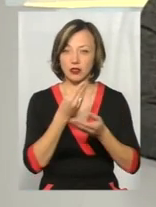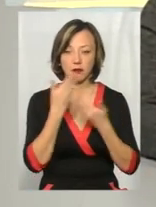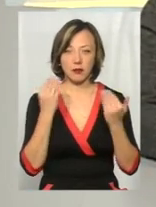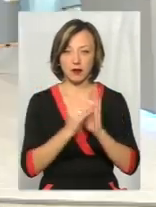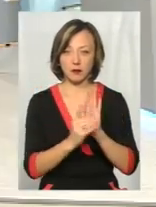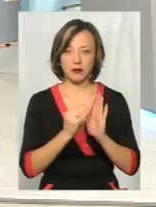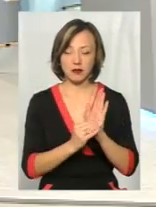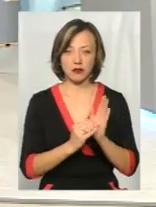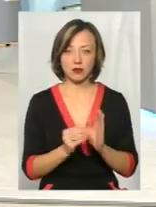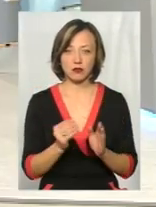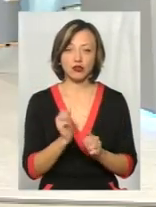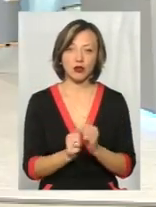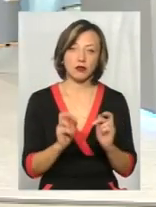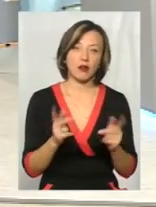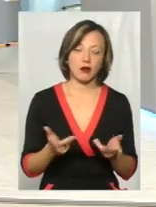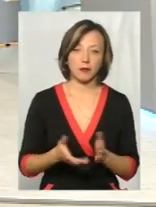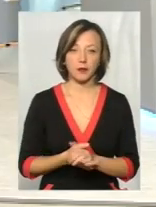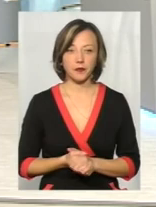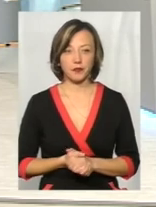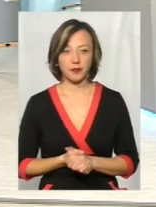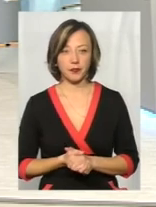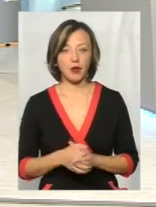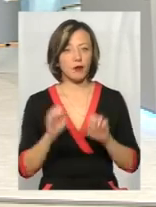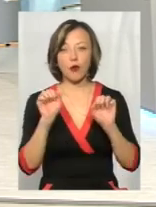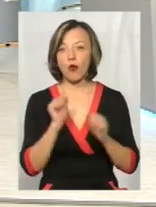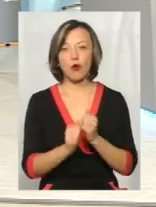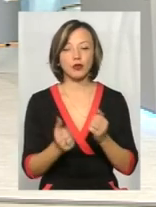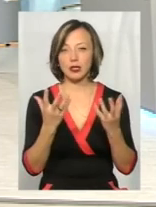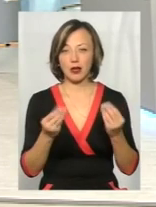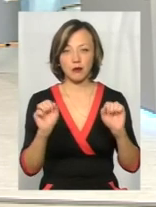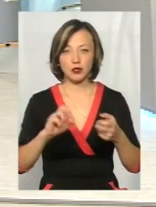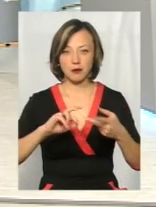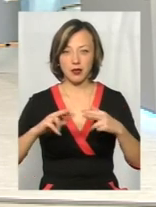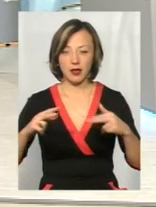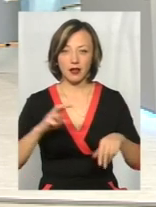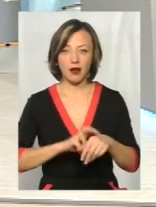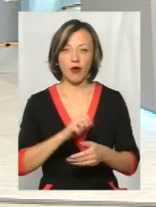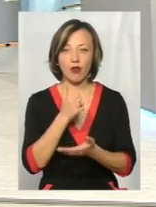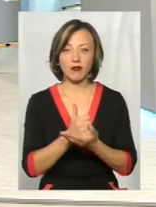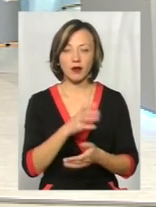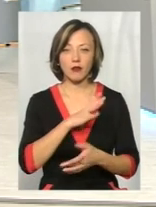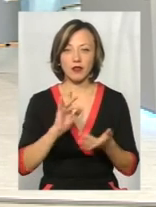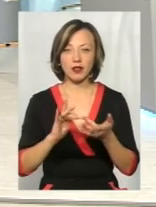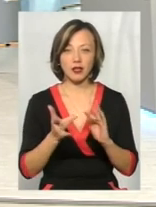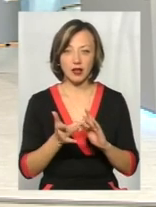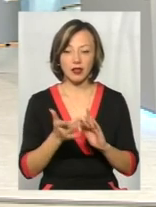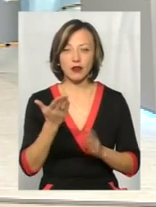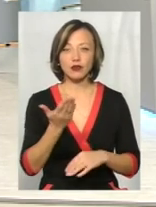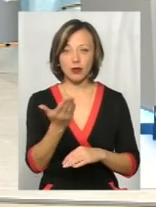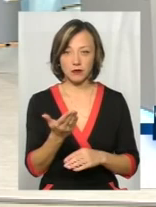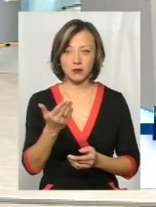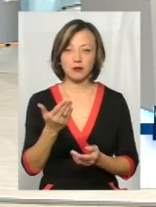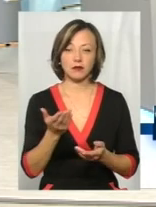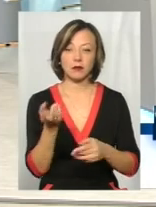Так. Так казали, хоч кожен день можеш лікаря міняти. Головне, щоб у лікаря був інтернет. Якщо